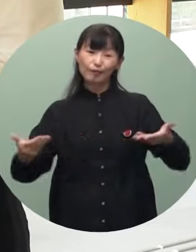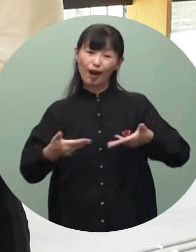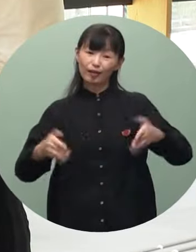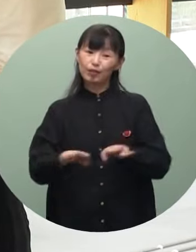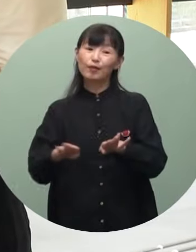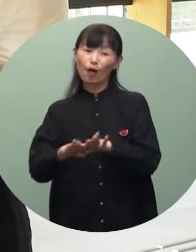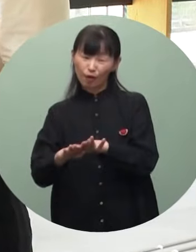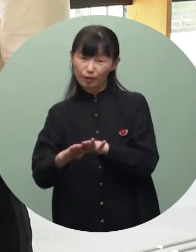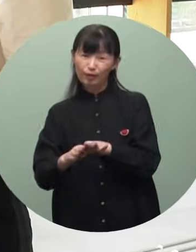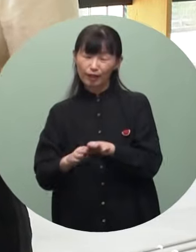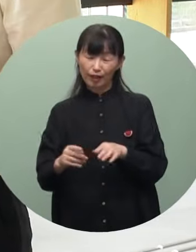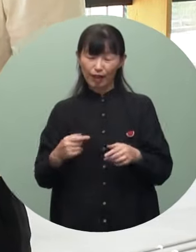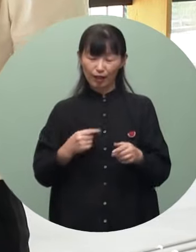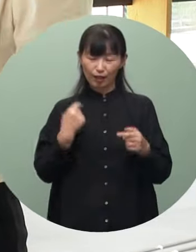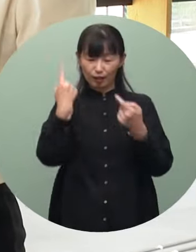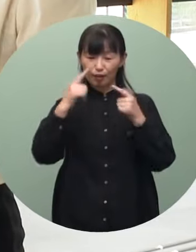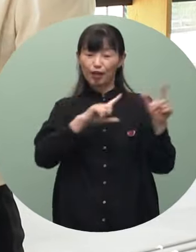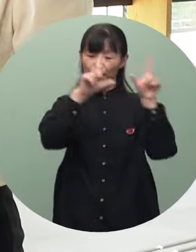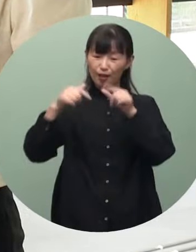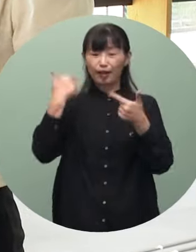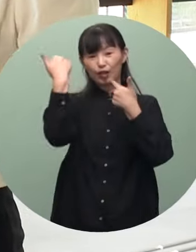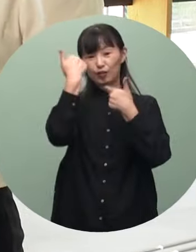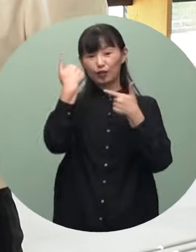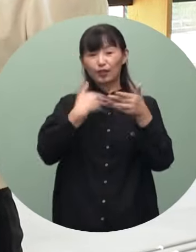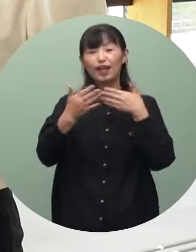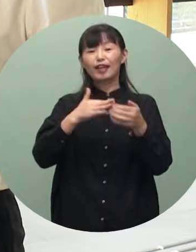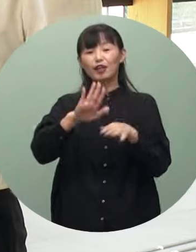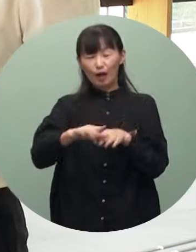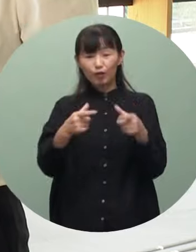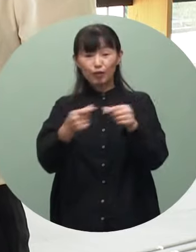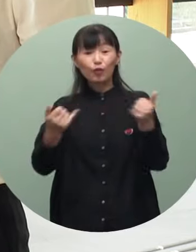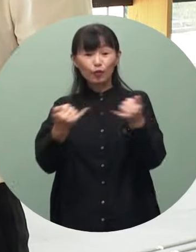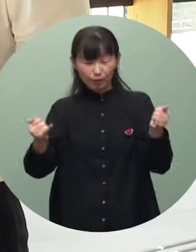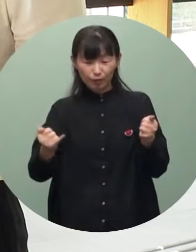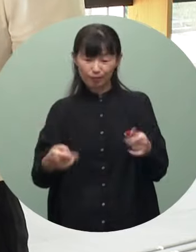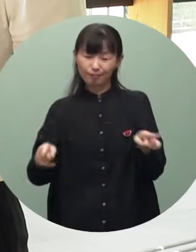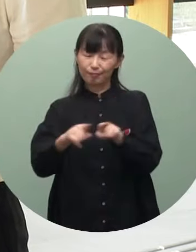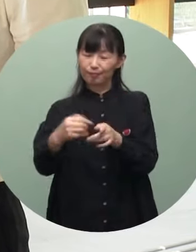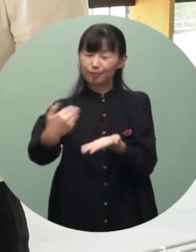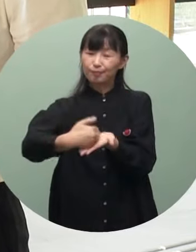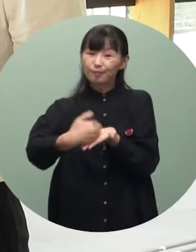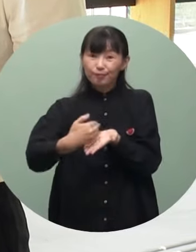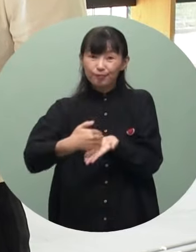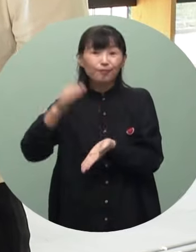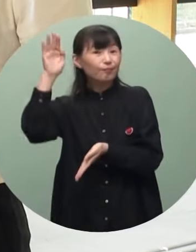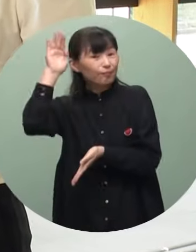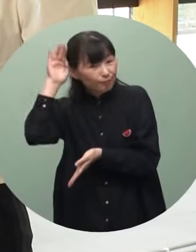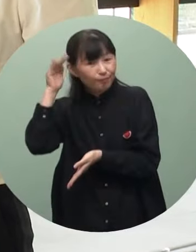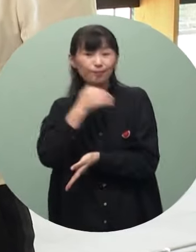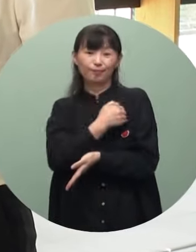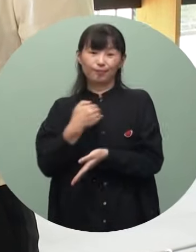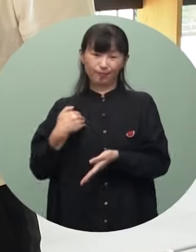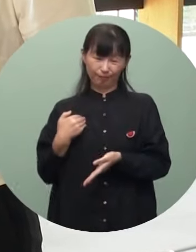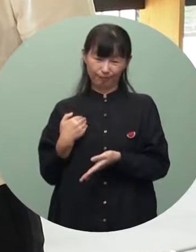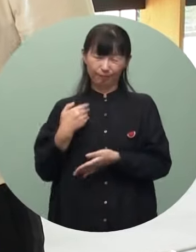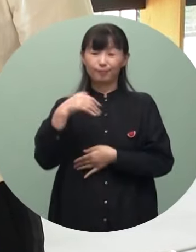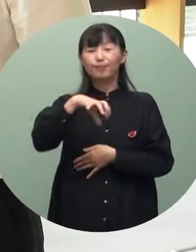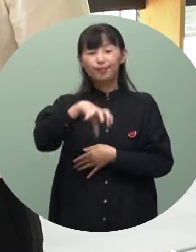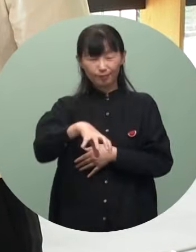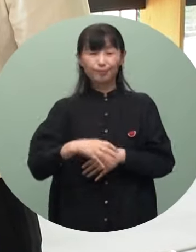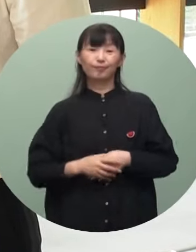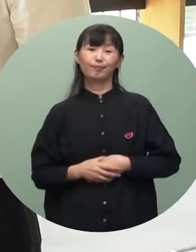ホリデーで海外経験のある日本の方に一緒に話を聞けることができるというコーナー